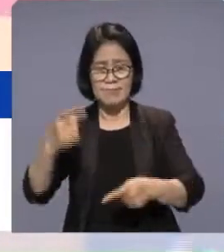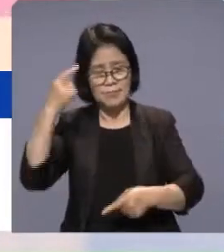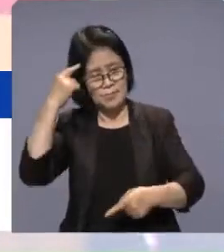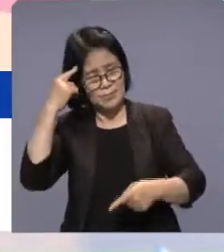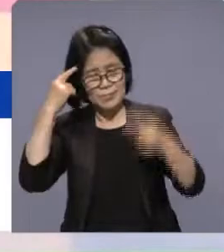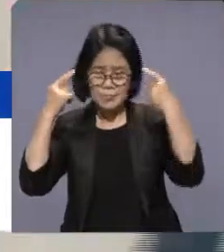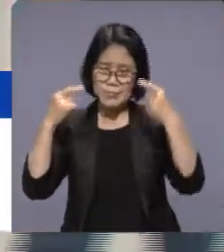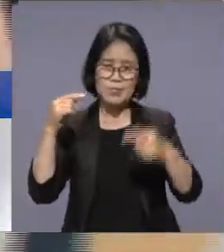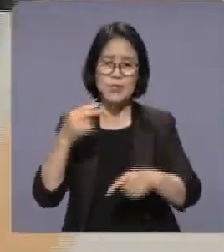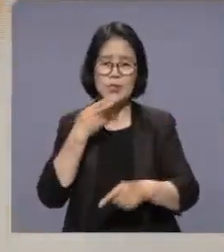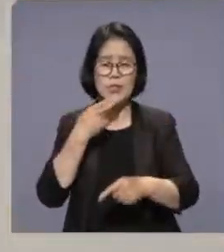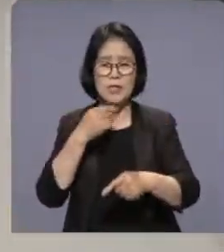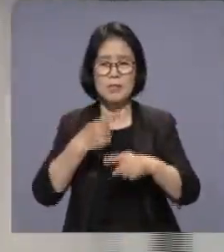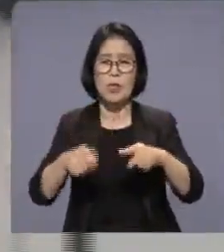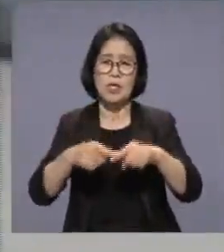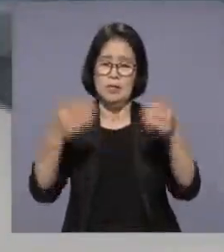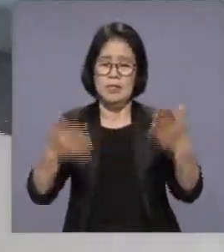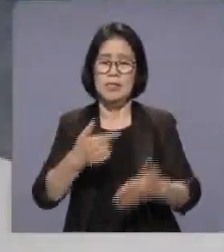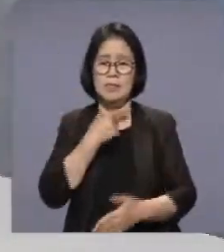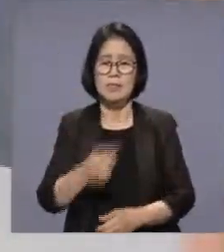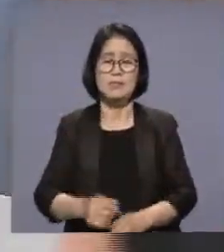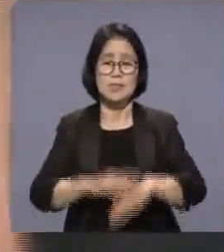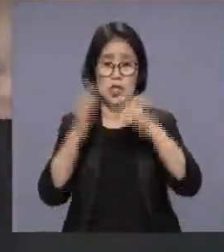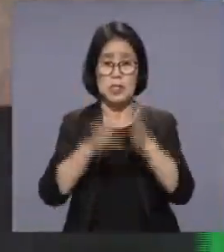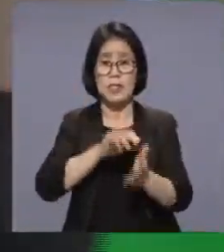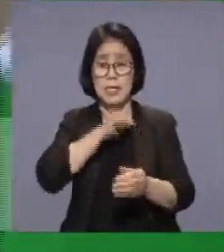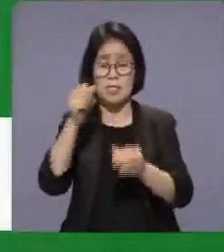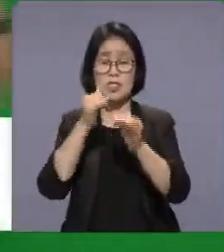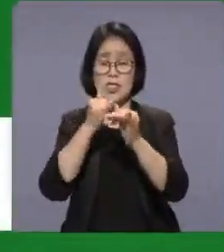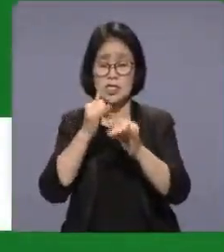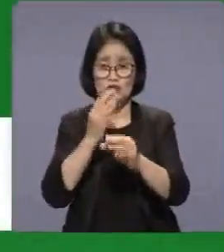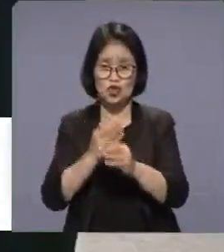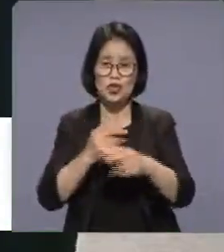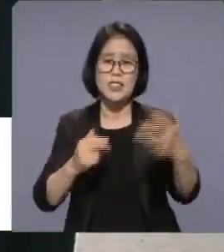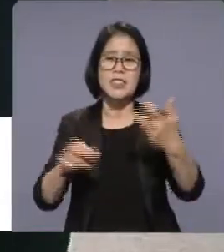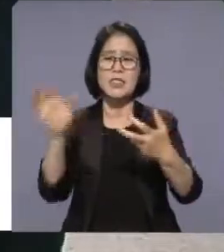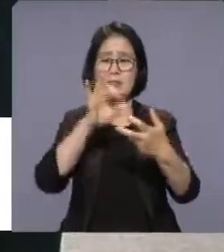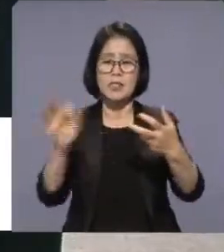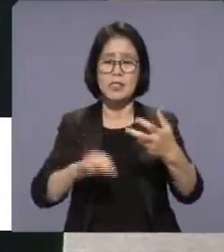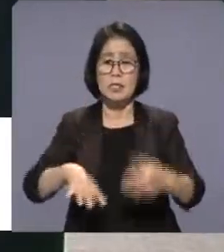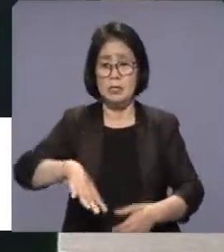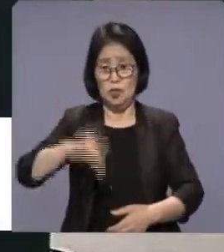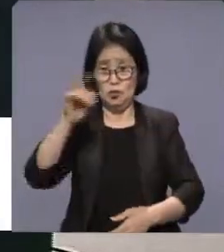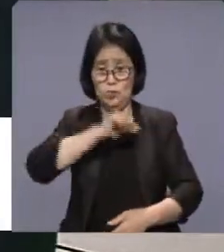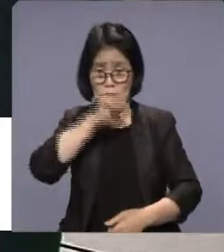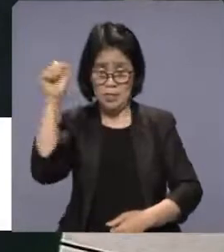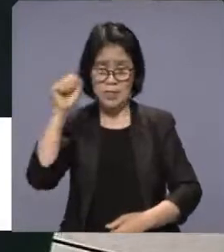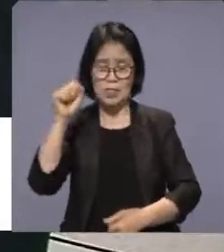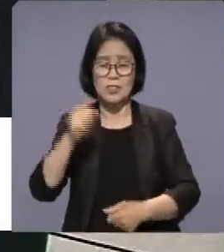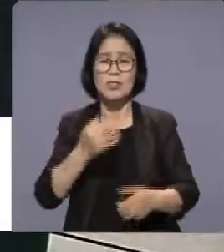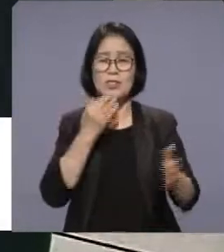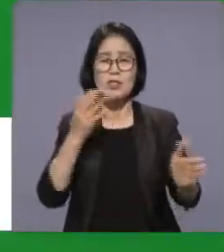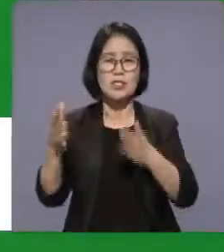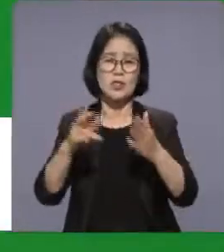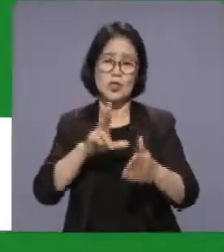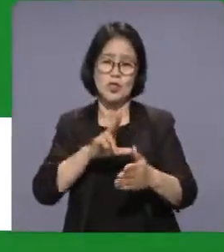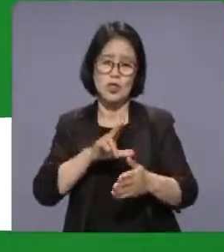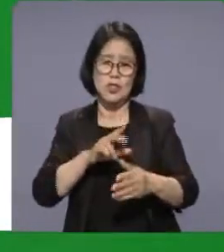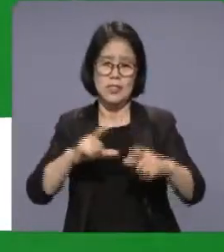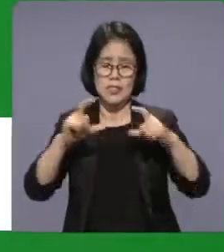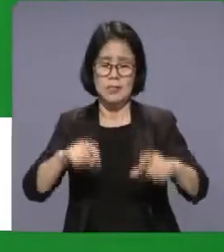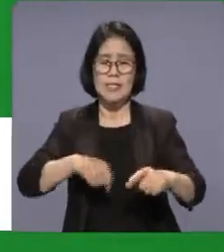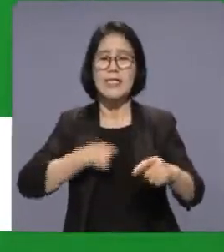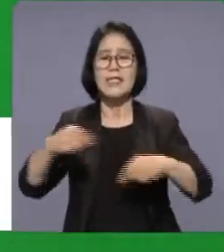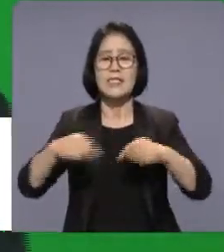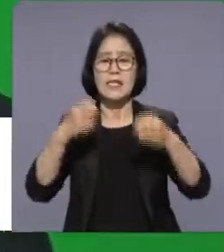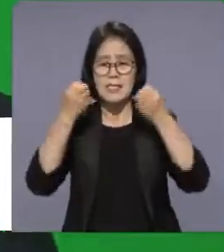없이 평가받을 수 있는. 전체 당선인 중 70%가 초선이라는 점 역시 경기도 지방자치에 새바람을